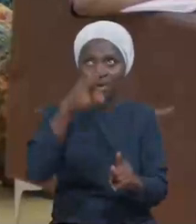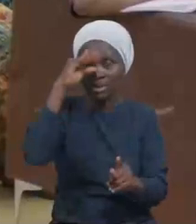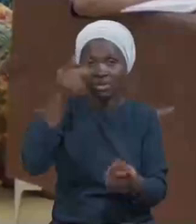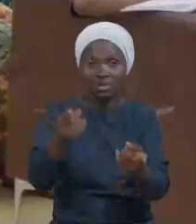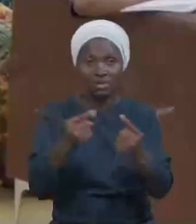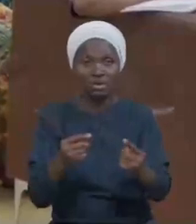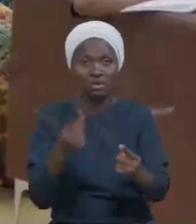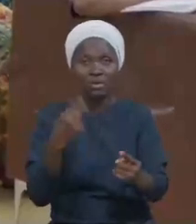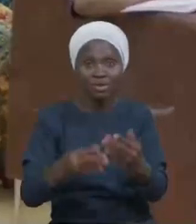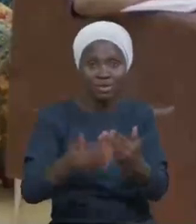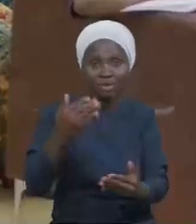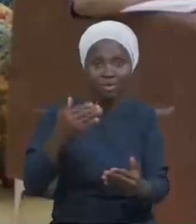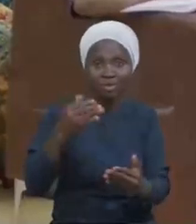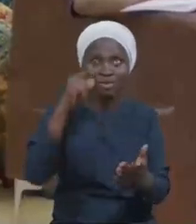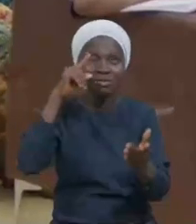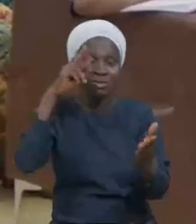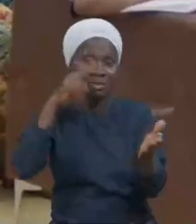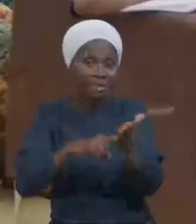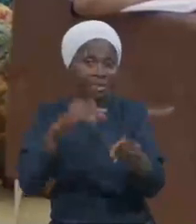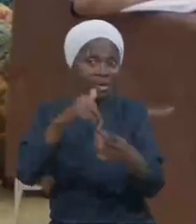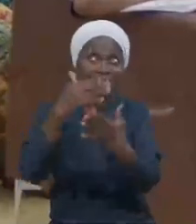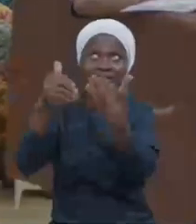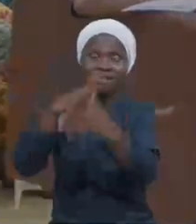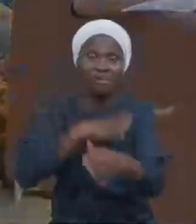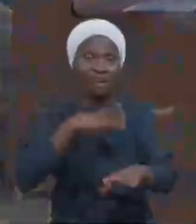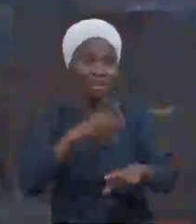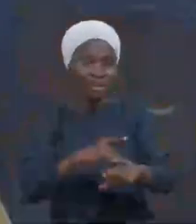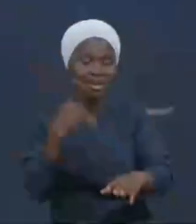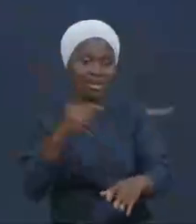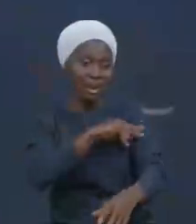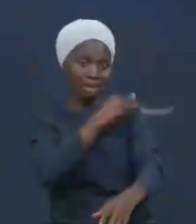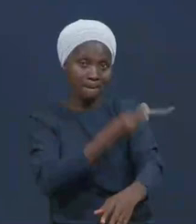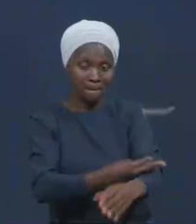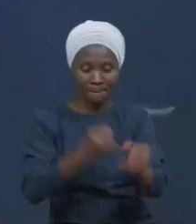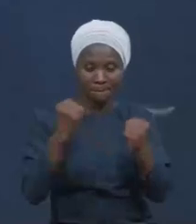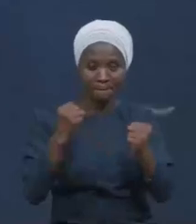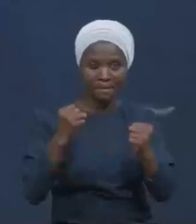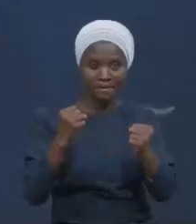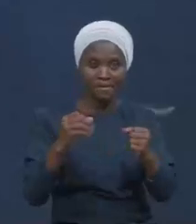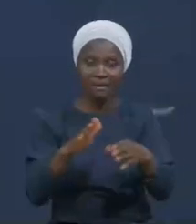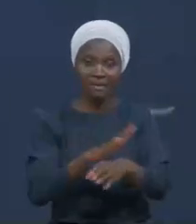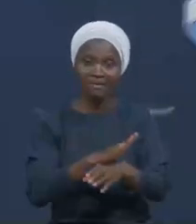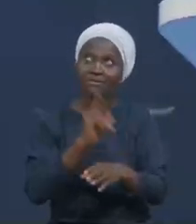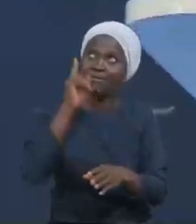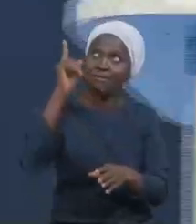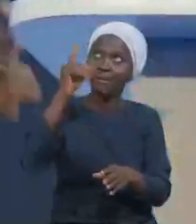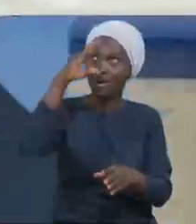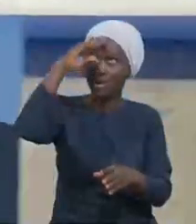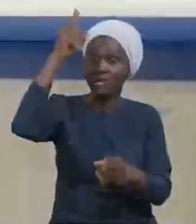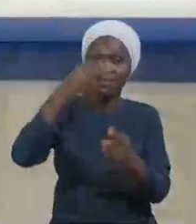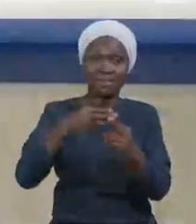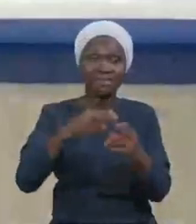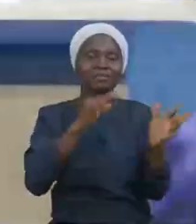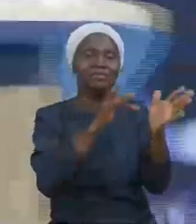dans le ciel et sur la terre, et le puissant, fort, son nom est Jésus. Quand il frappe à